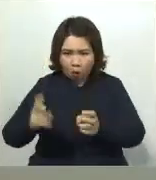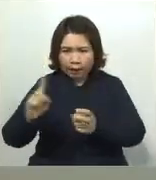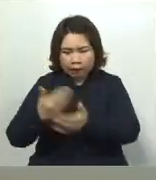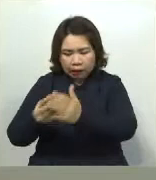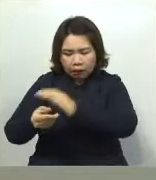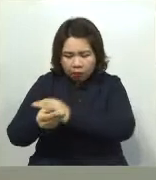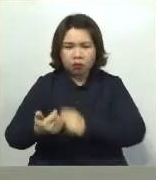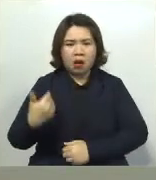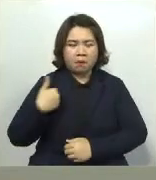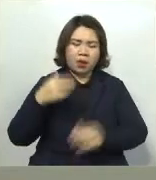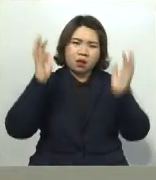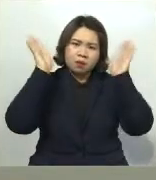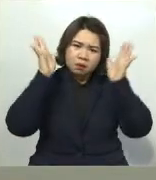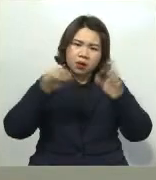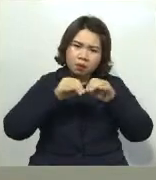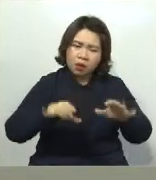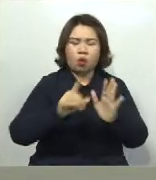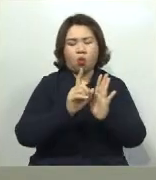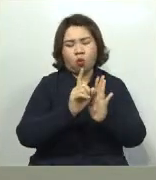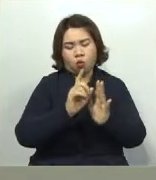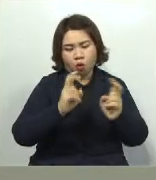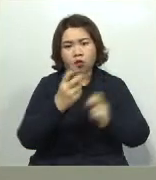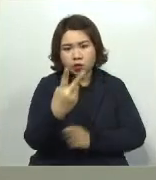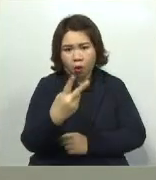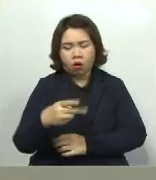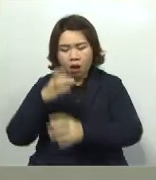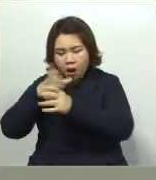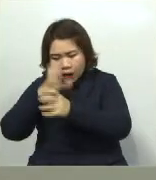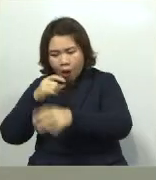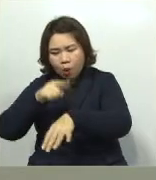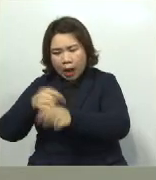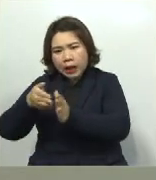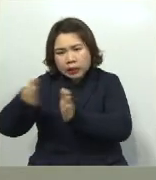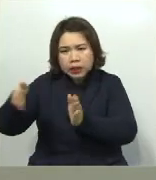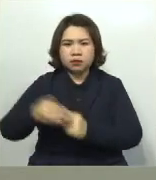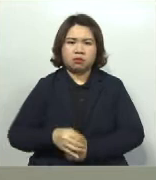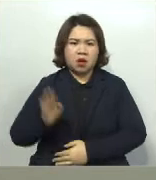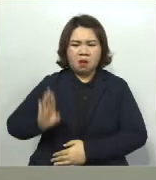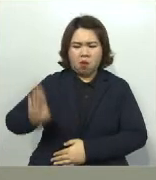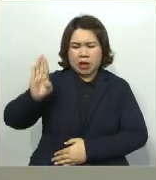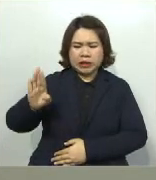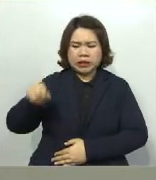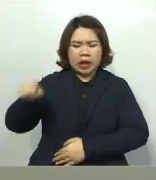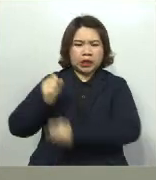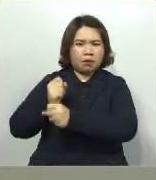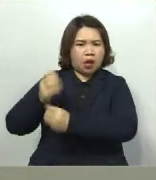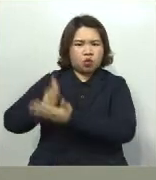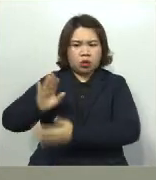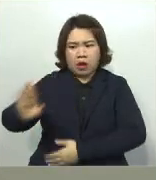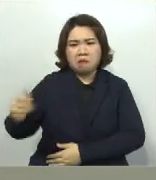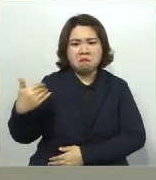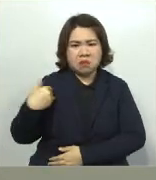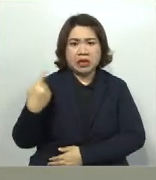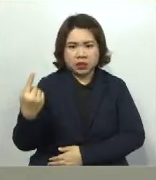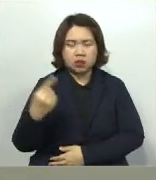าเสียง2เรื่องจำหน่ายสุราเกินเวลา1เรื่องค่ะและบริษัทไม่ให้หยุดงานมาเลือกตั้งอีก1เรื่องค่ะ